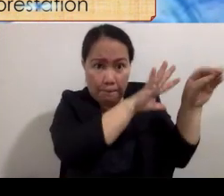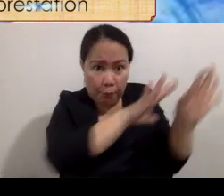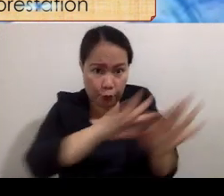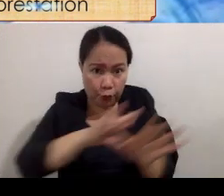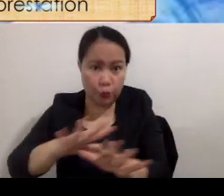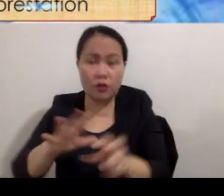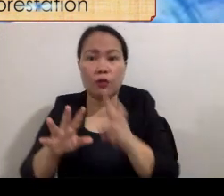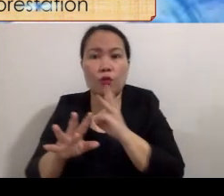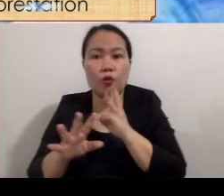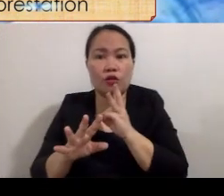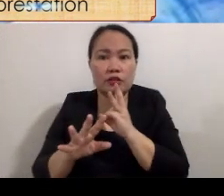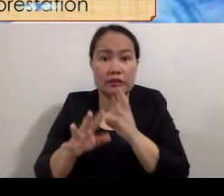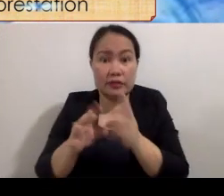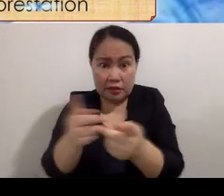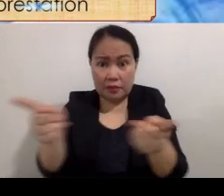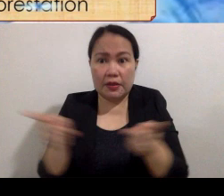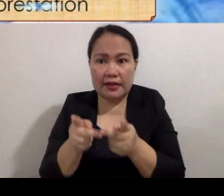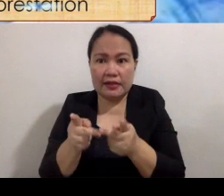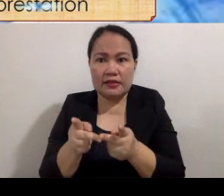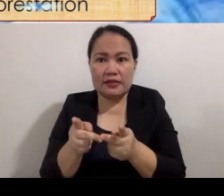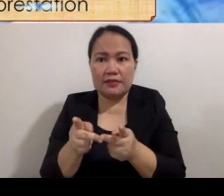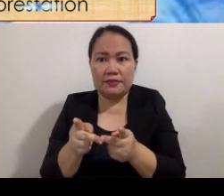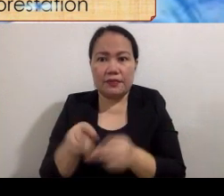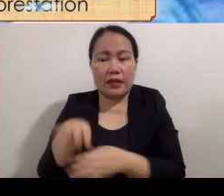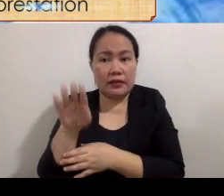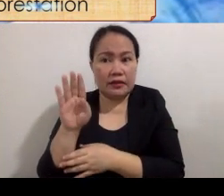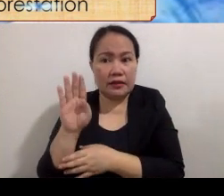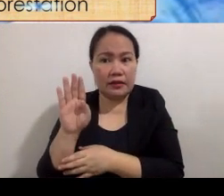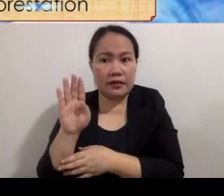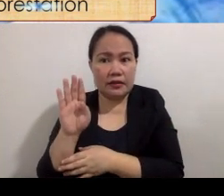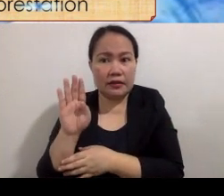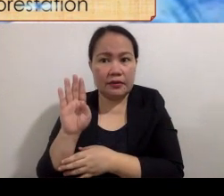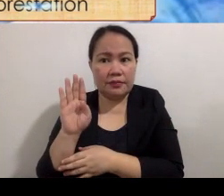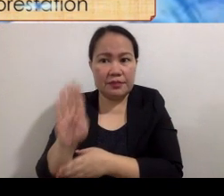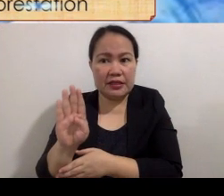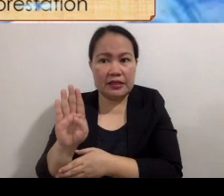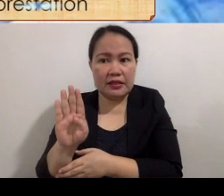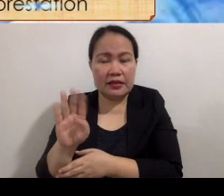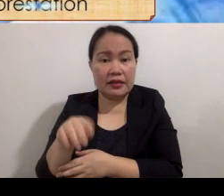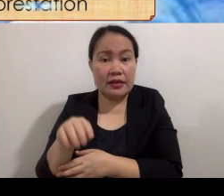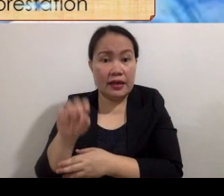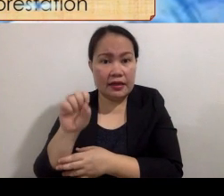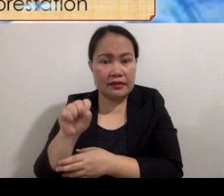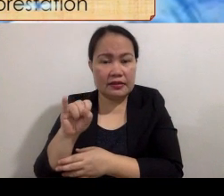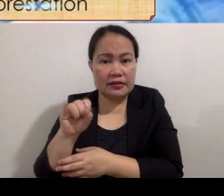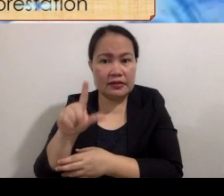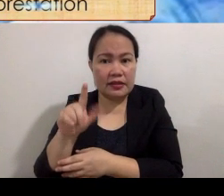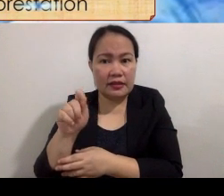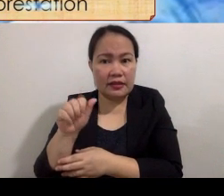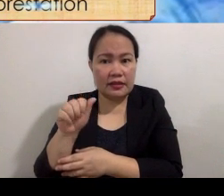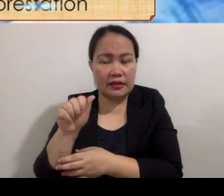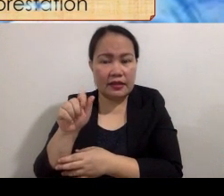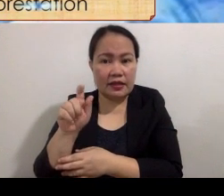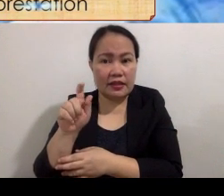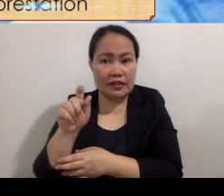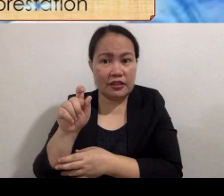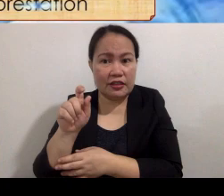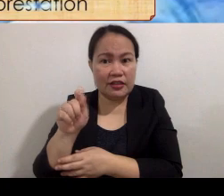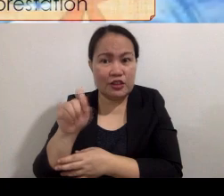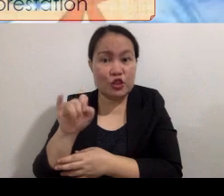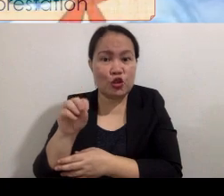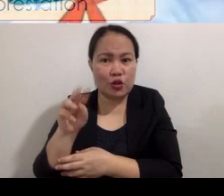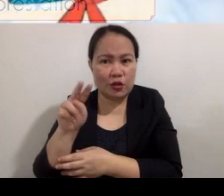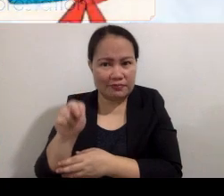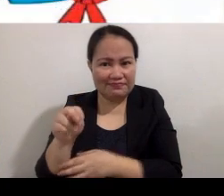dala ng umaagos na tubig sa isang lugar. Correct. Letter B, siltation.